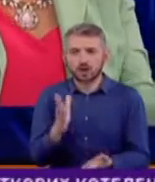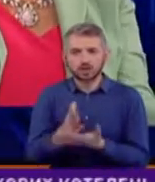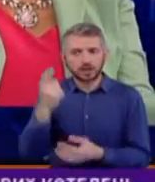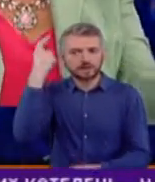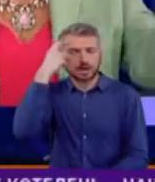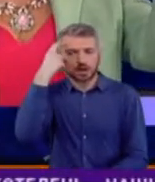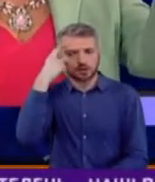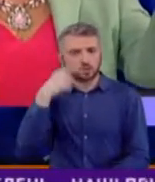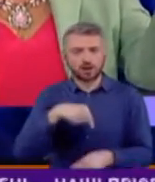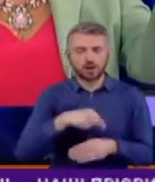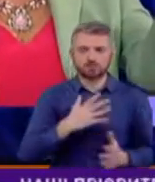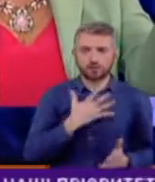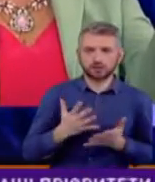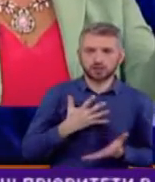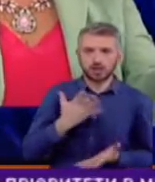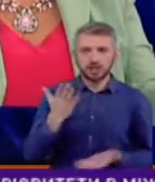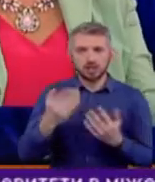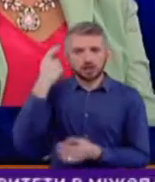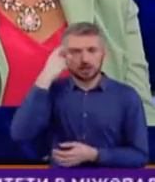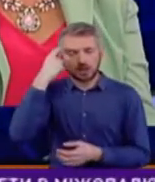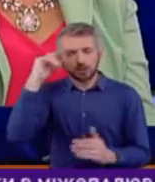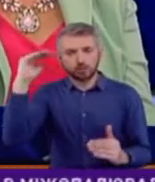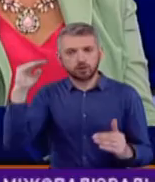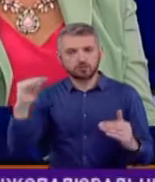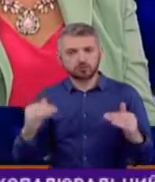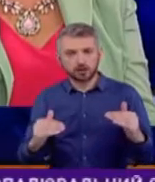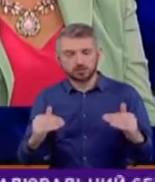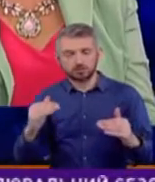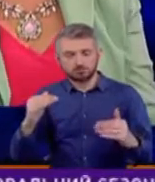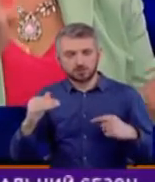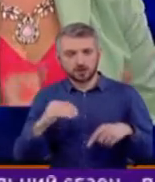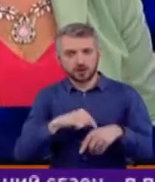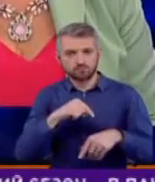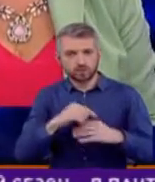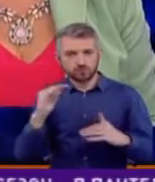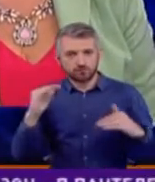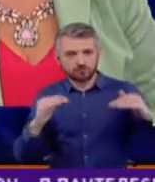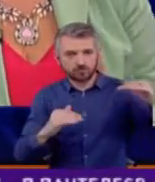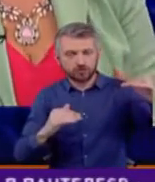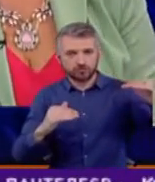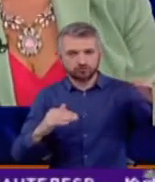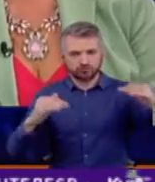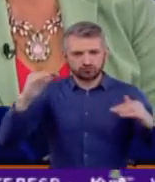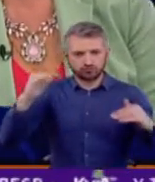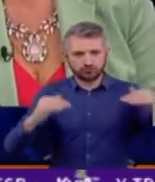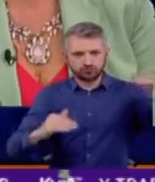рацию и эмоции. Если рацию понижается, эмоции повышаются. Люди